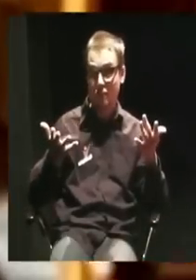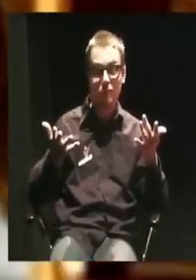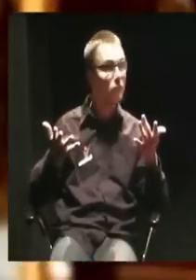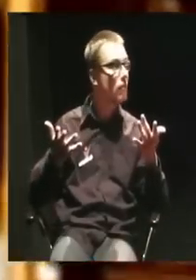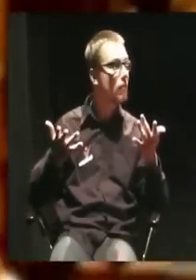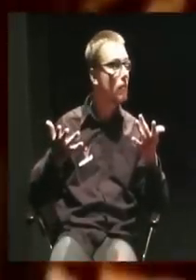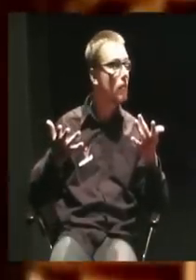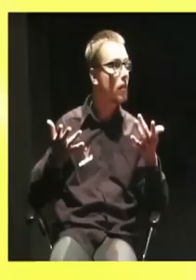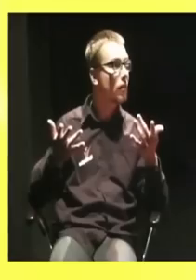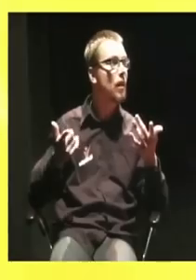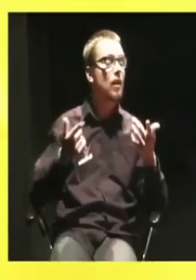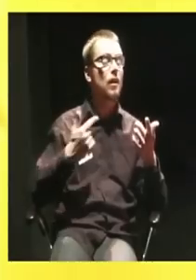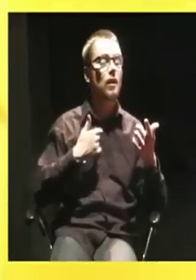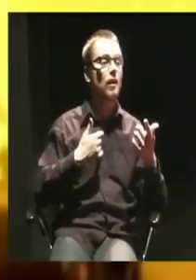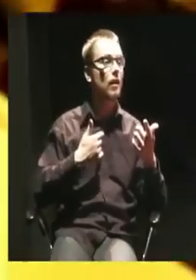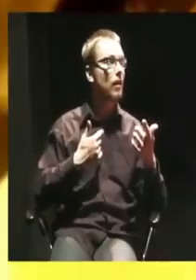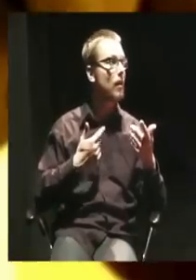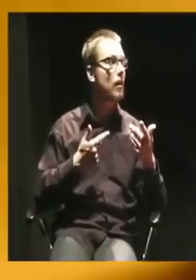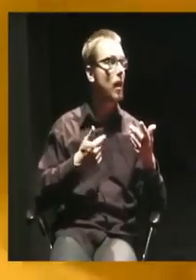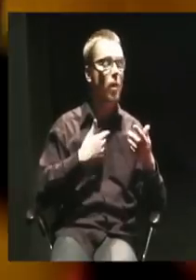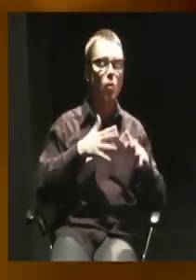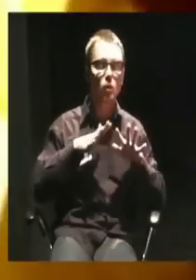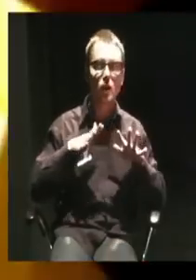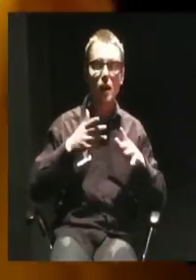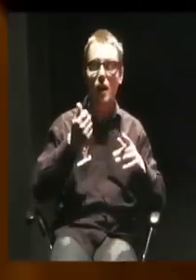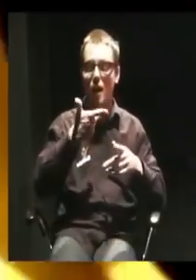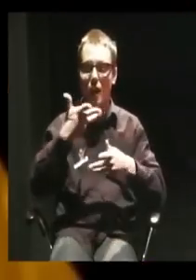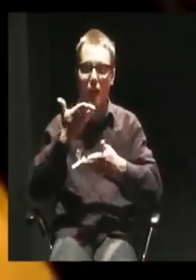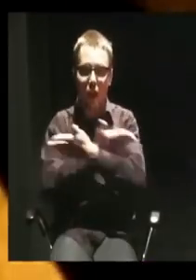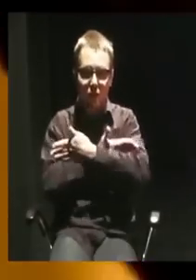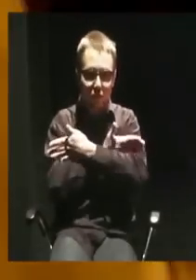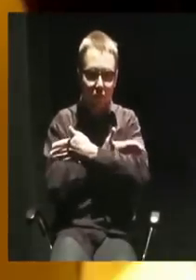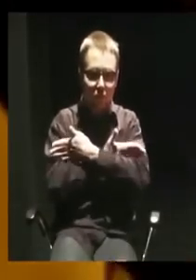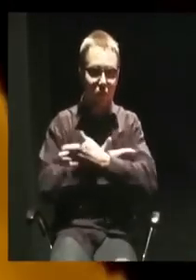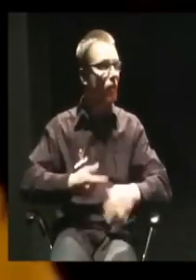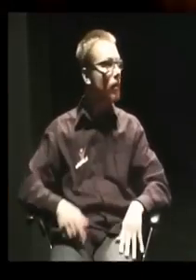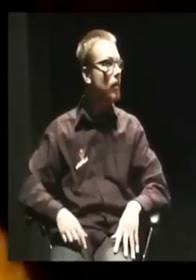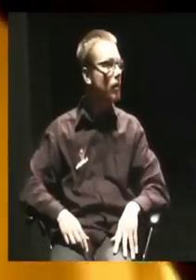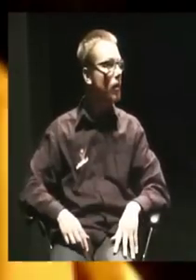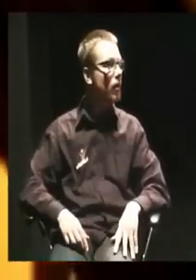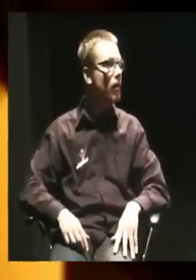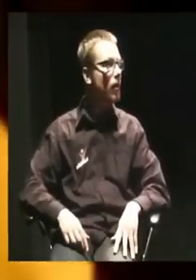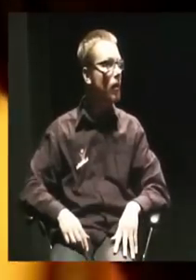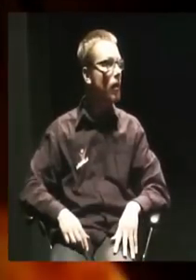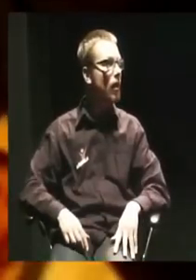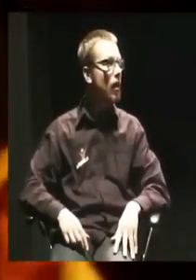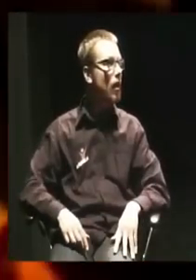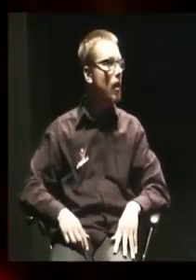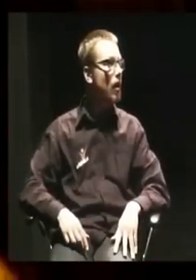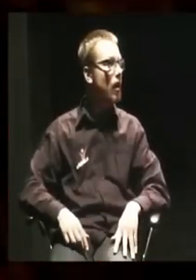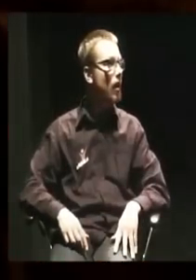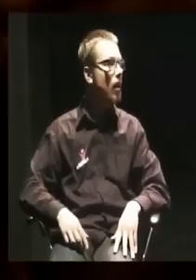Brałem kilkanaście t-shirtów z torbę. Następnie wszedłem z wieszaków w sklepie H&M. Brałem